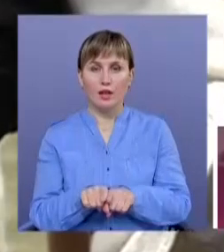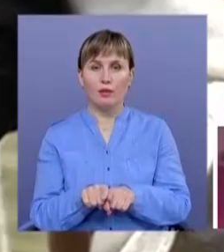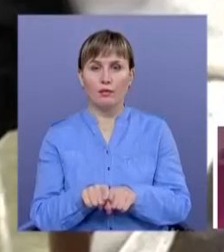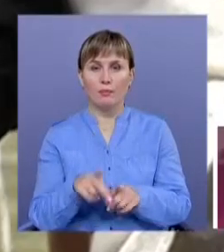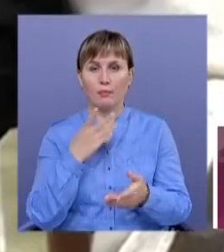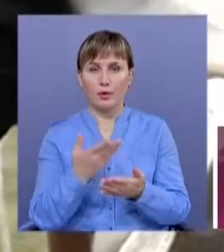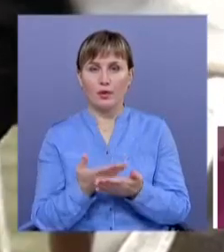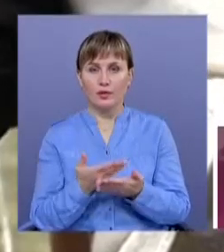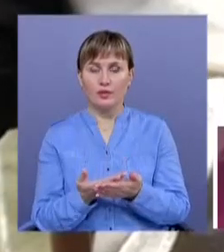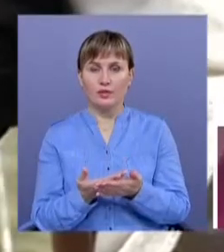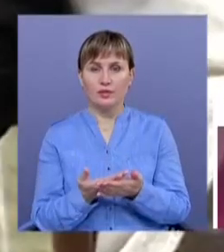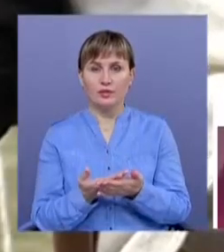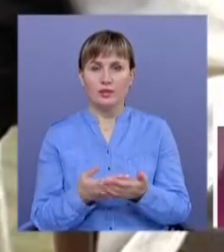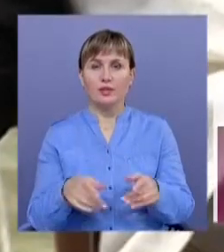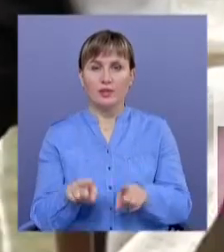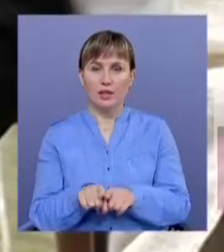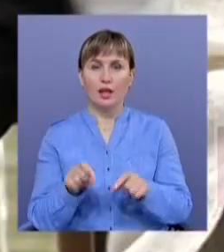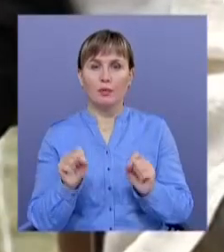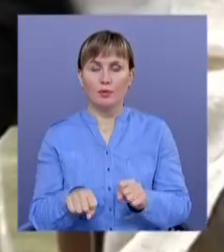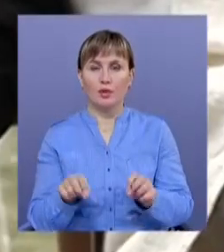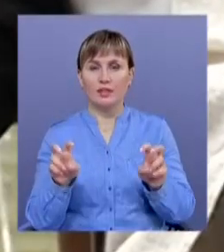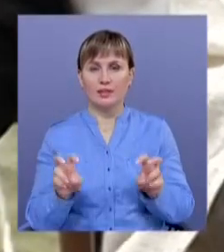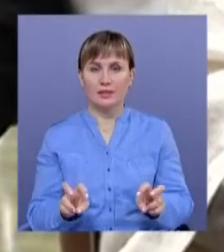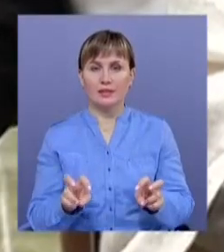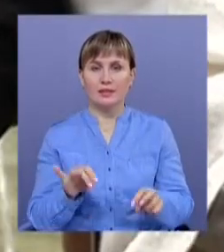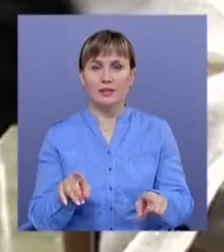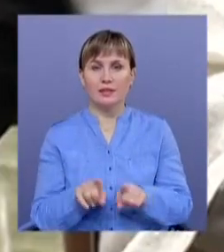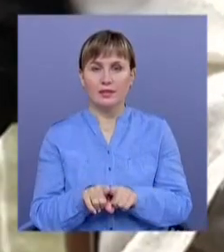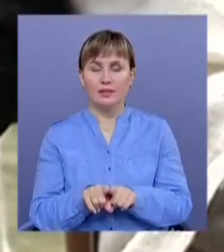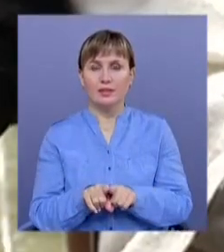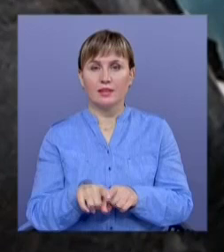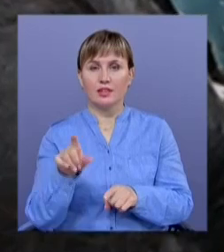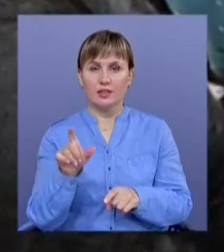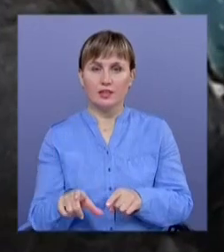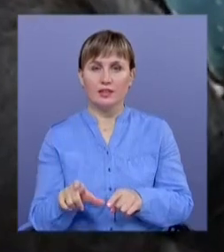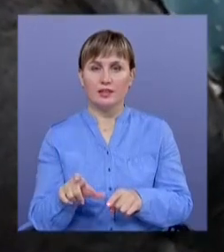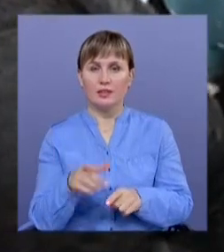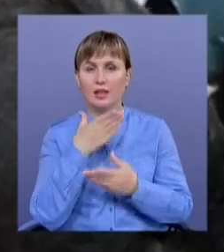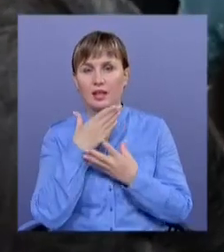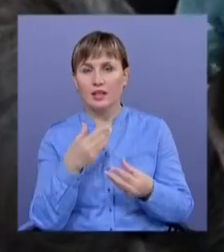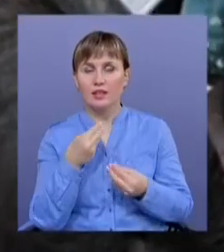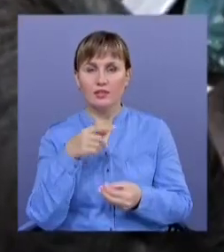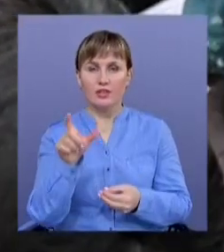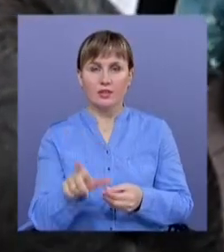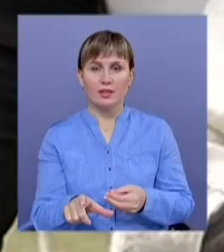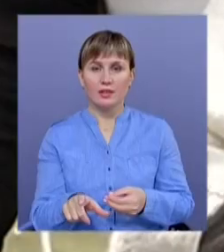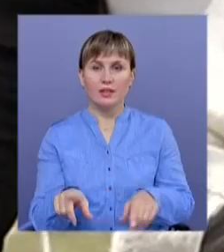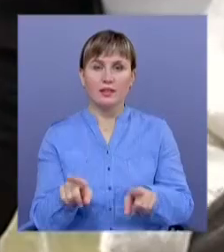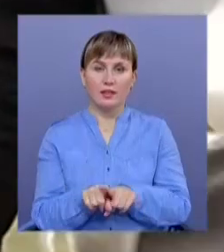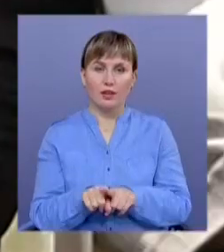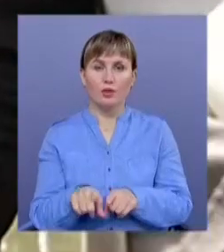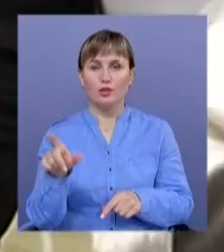позе. Вот так мог сидеть этот обаятельнейший человек. Это